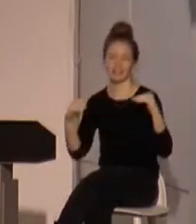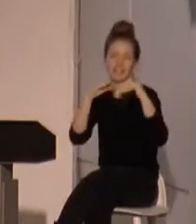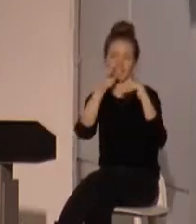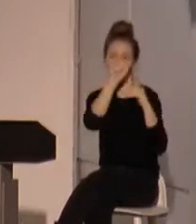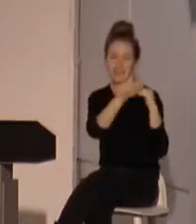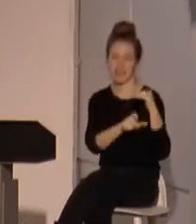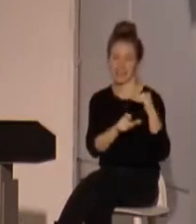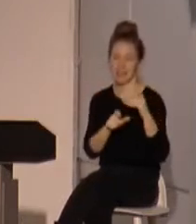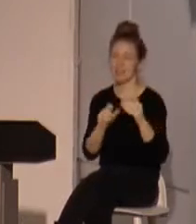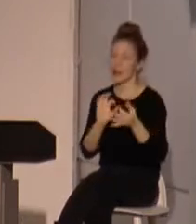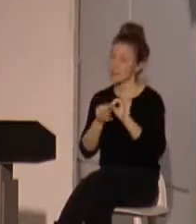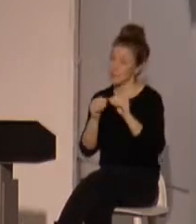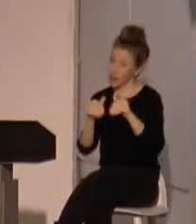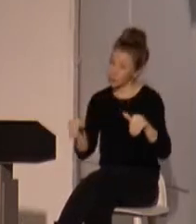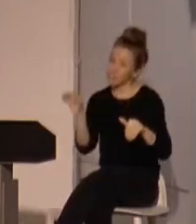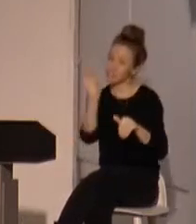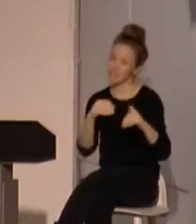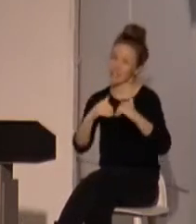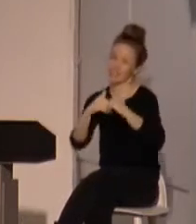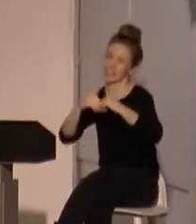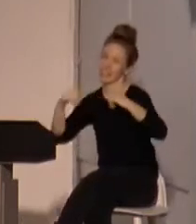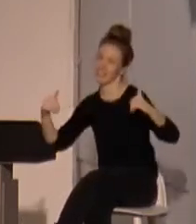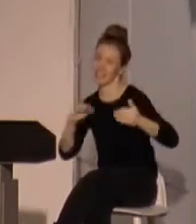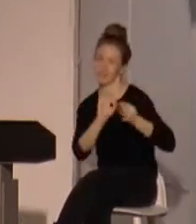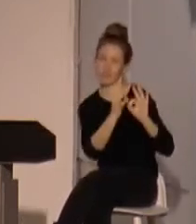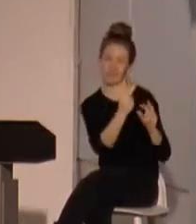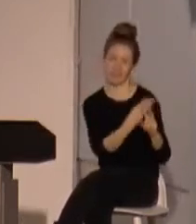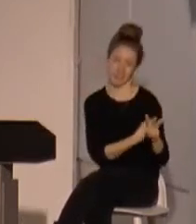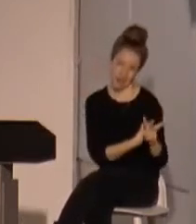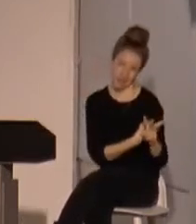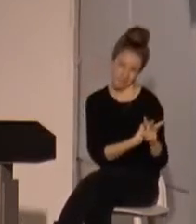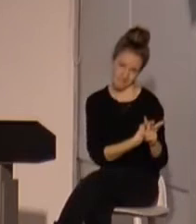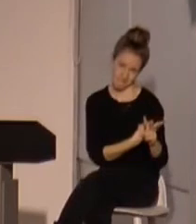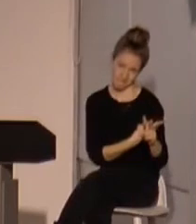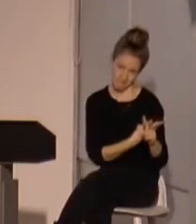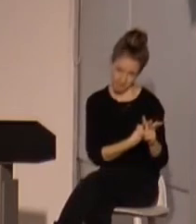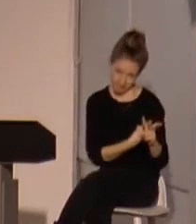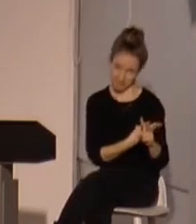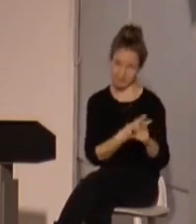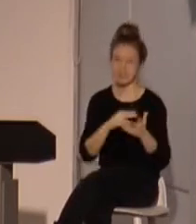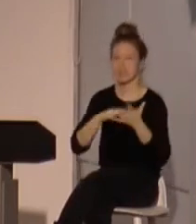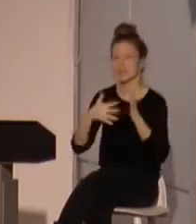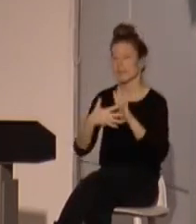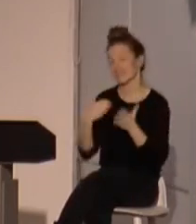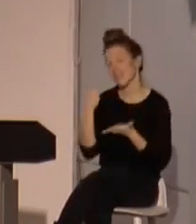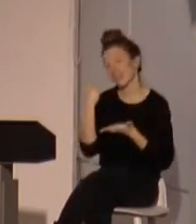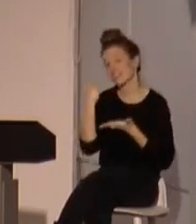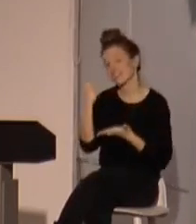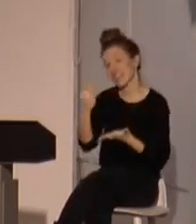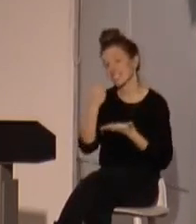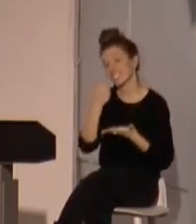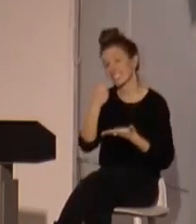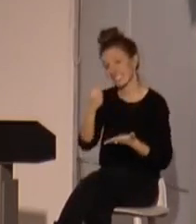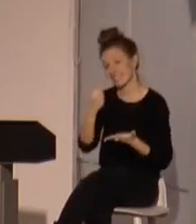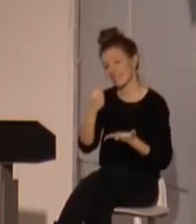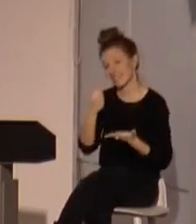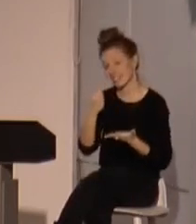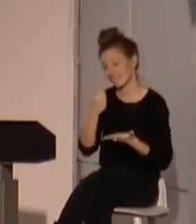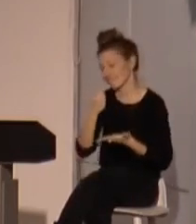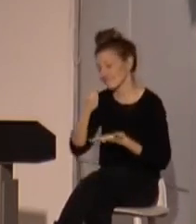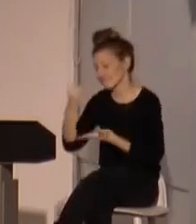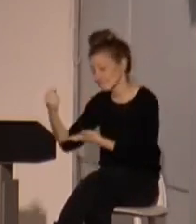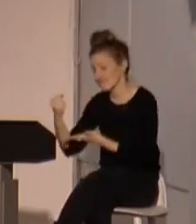זה עדיין זירה נפרדת מהאולימפיאדה הרגילה. מבחינת התקציבים שמופנים לשם,